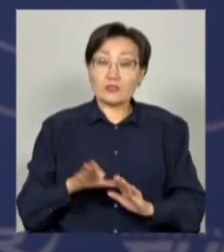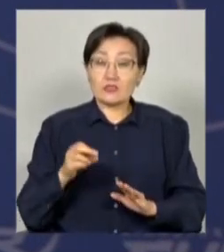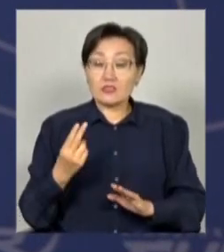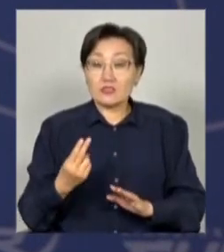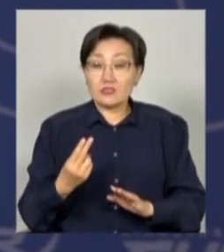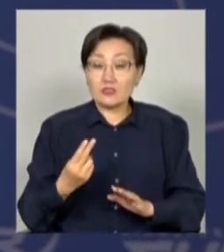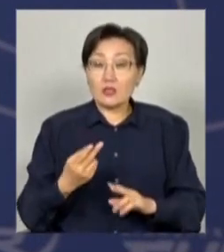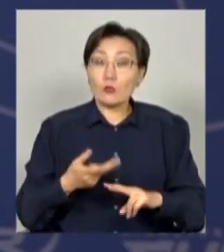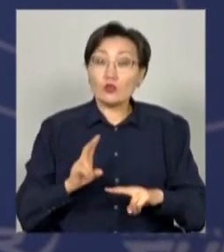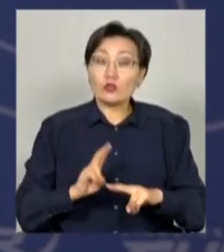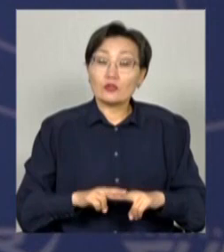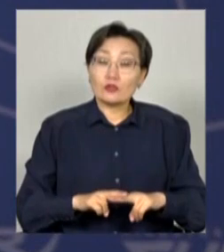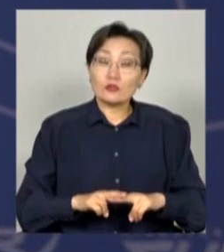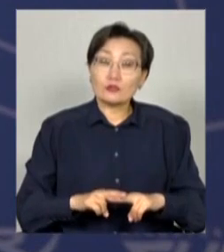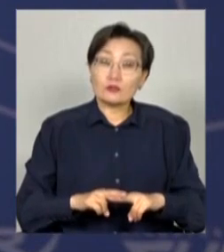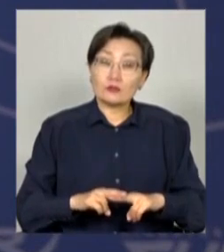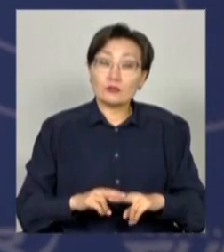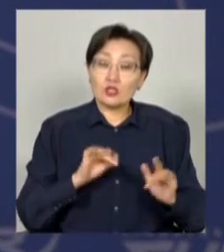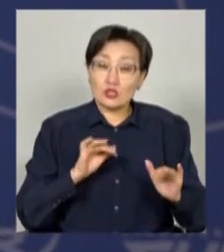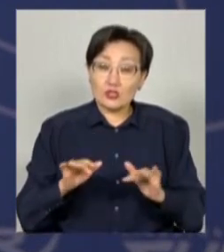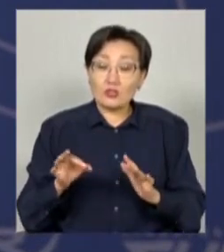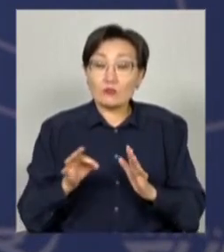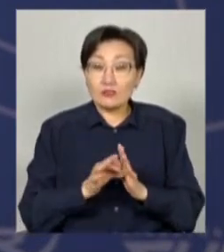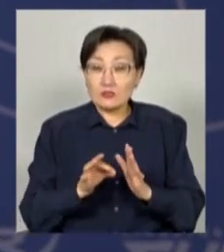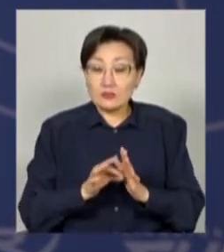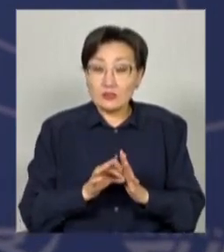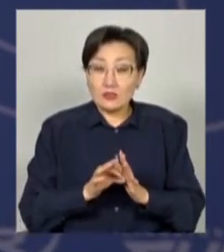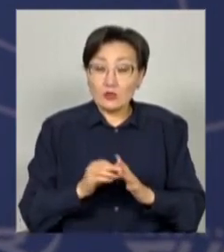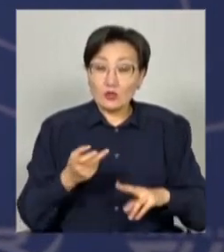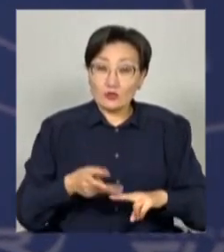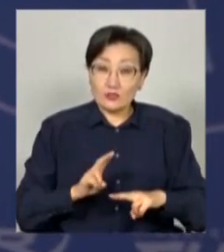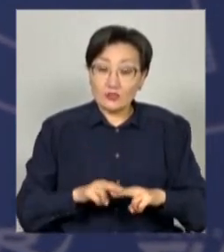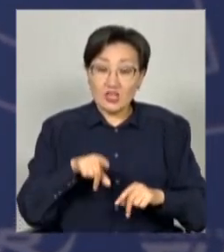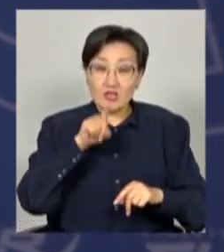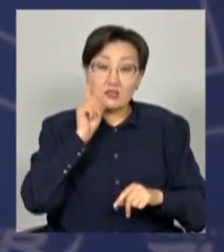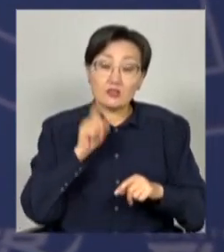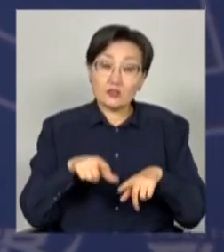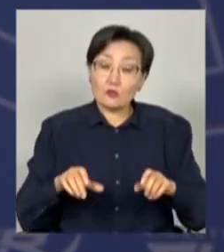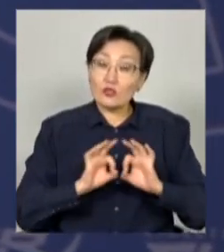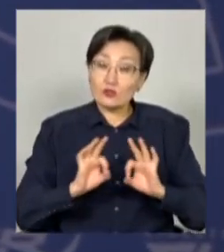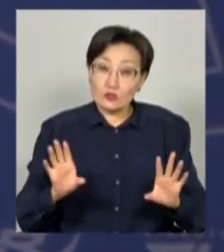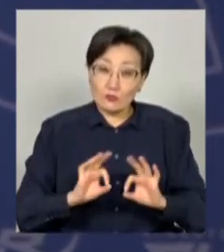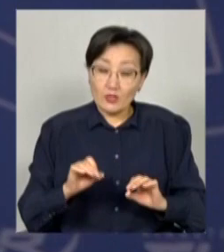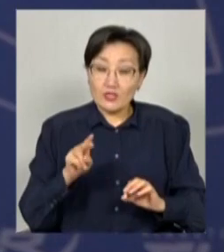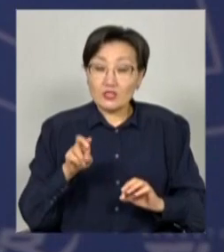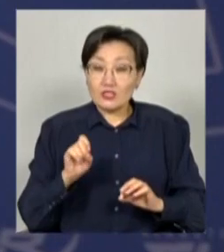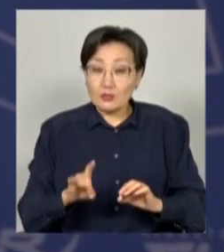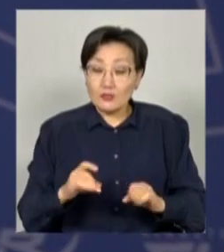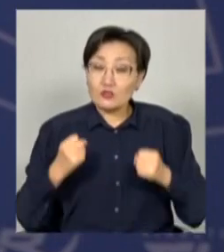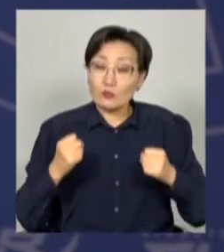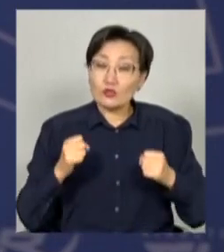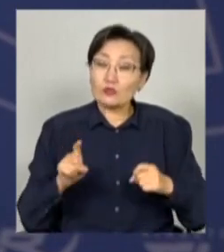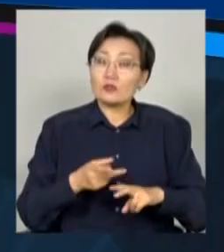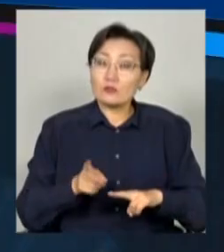Социальный жағынан алатын болсақ, бұл іс-шараның мақсаты осы жастарымызға түсіндіру киберспорт дегеніміз не.